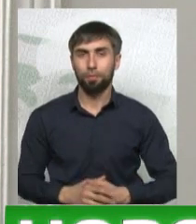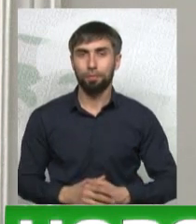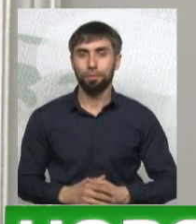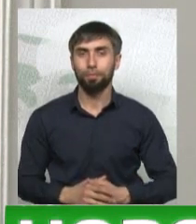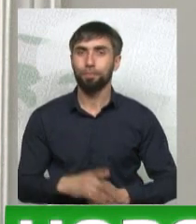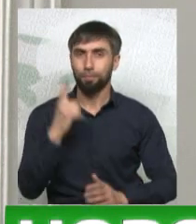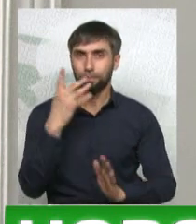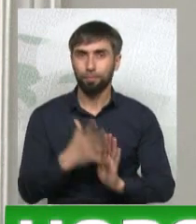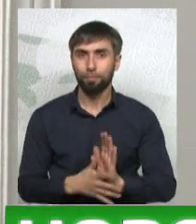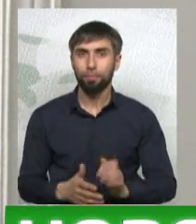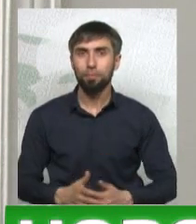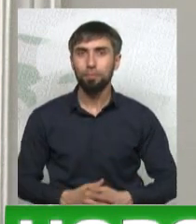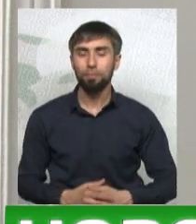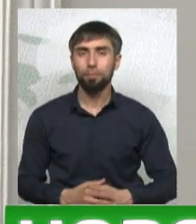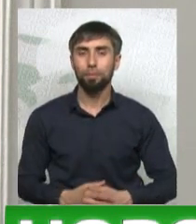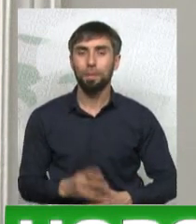поняла,